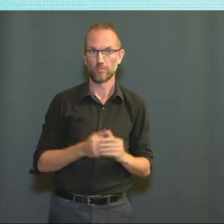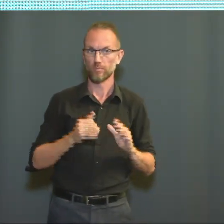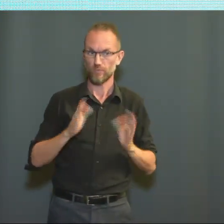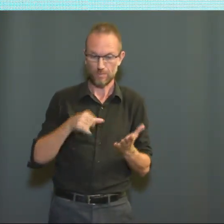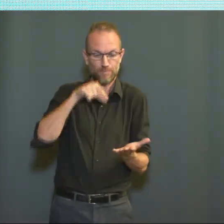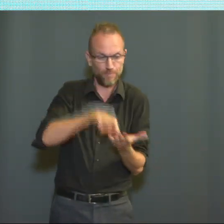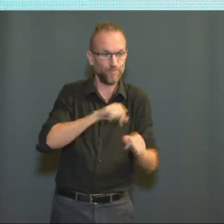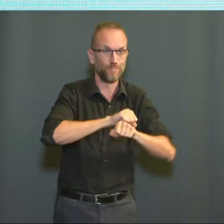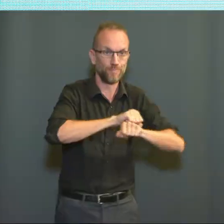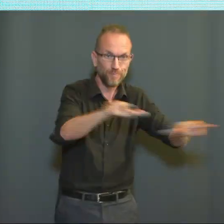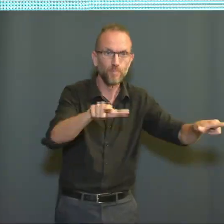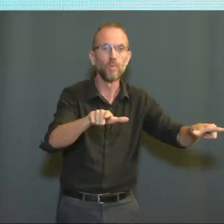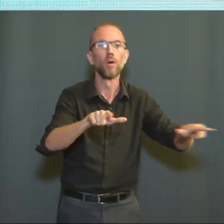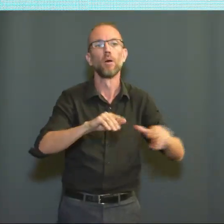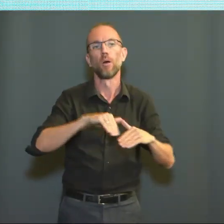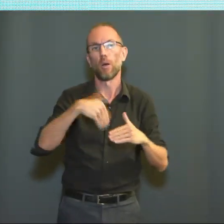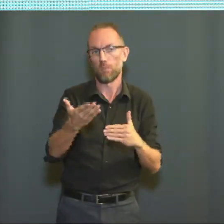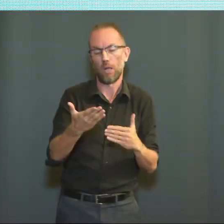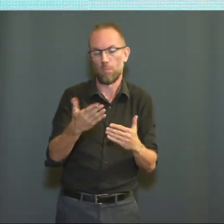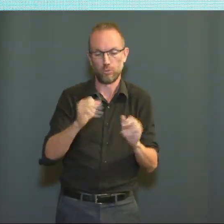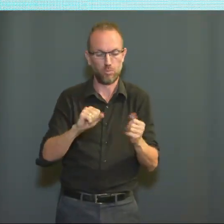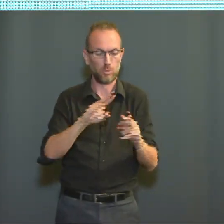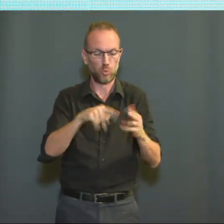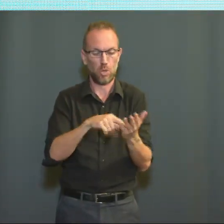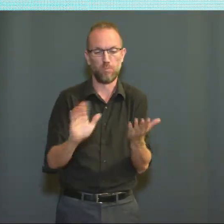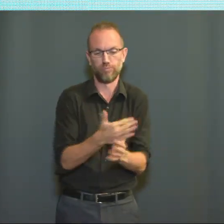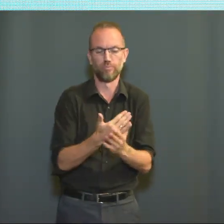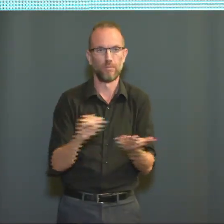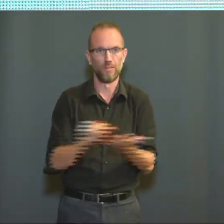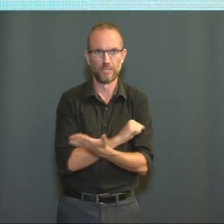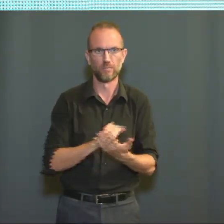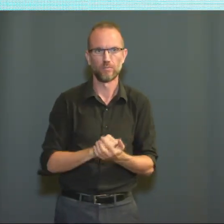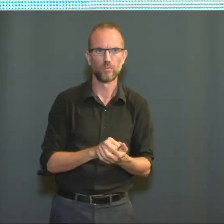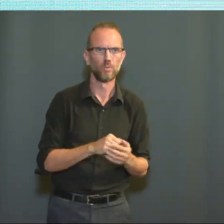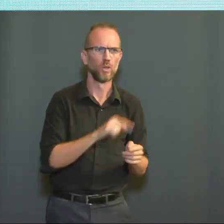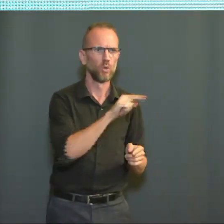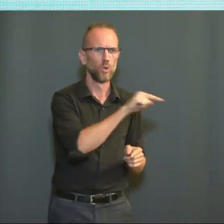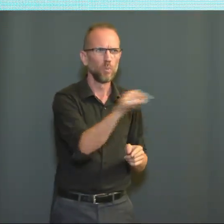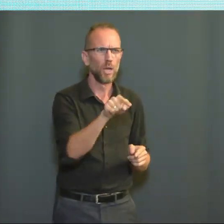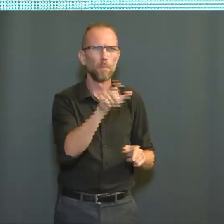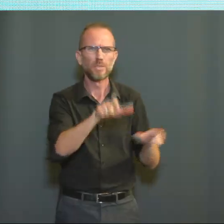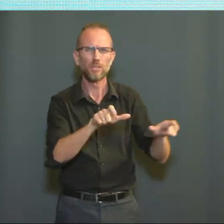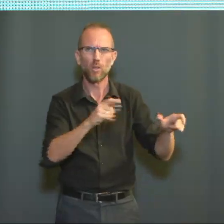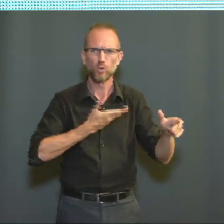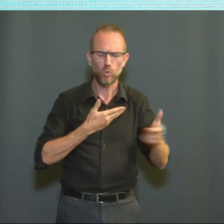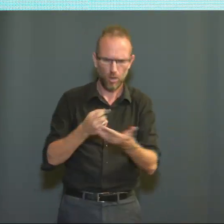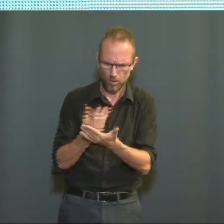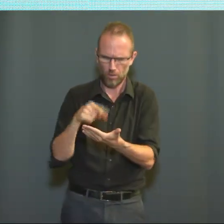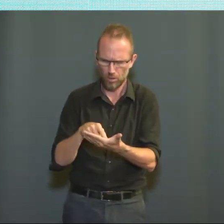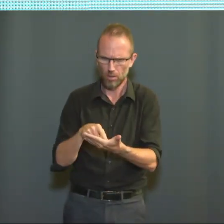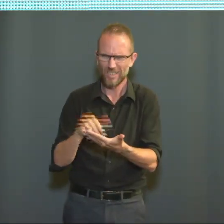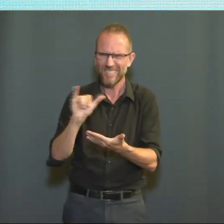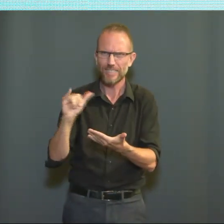Et eux, ils ne savent pas qui les informe. Donc, ils ne savent pas qui est infecté. Et ils ne savent pas où